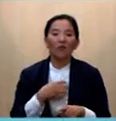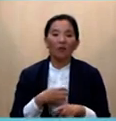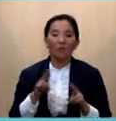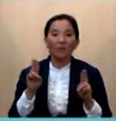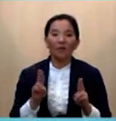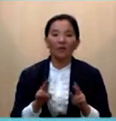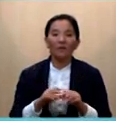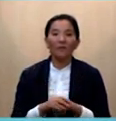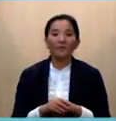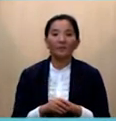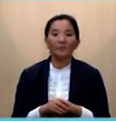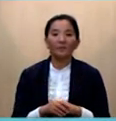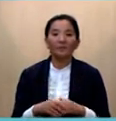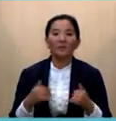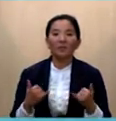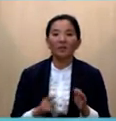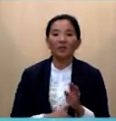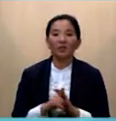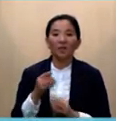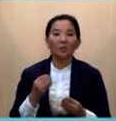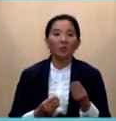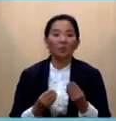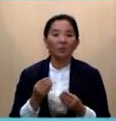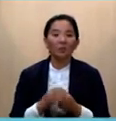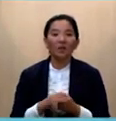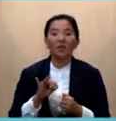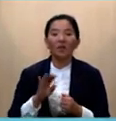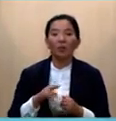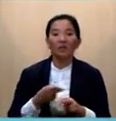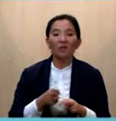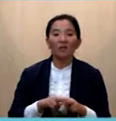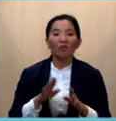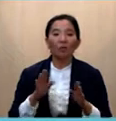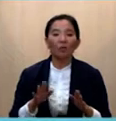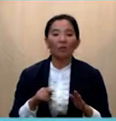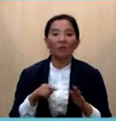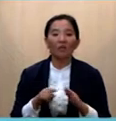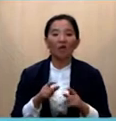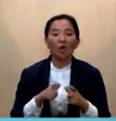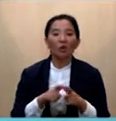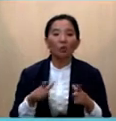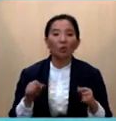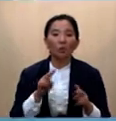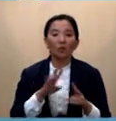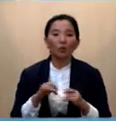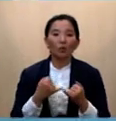правило. Ну, теперь начинаем игру. И после этого будет пенальти с желтой карточкой.